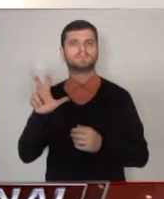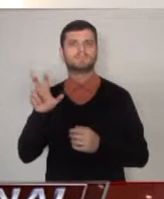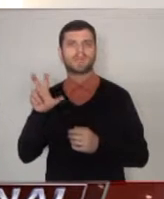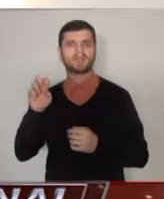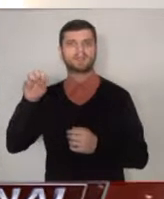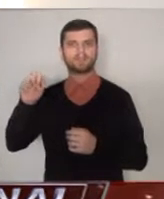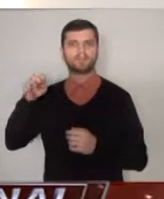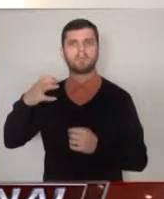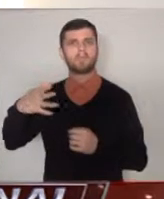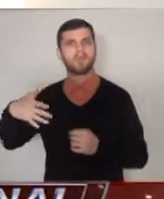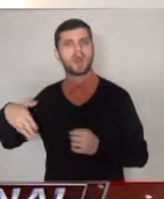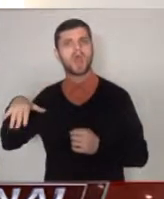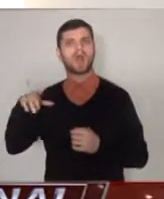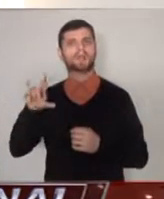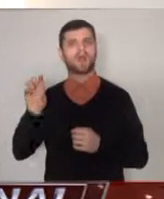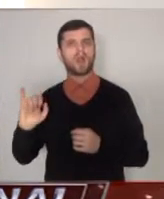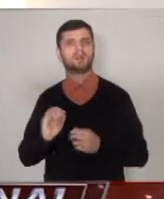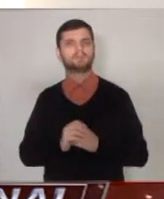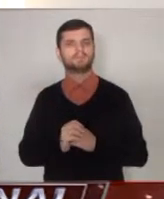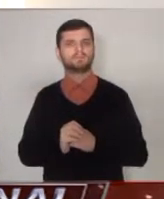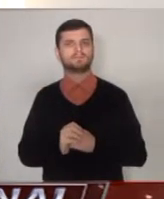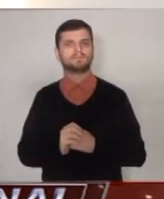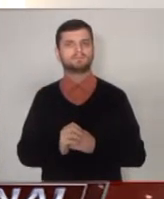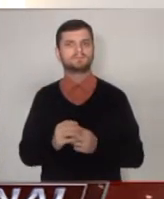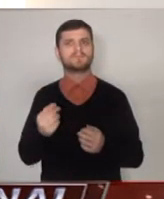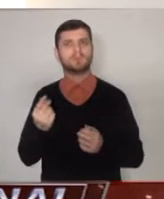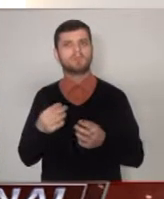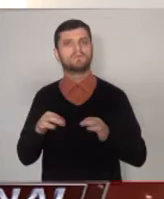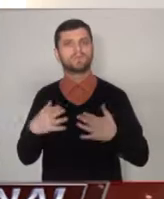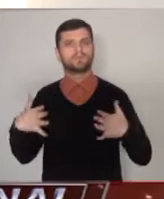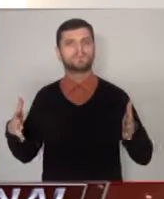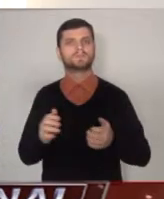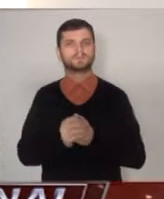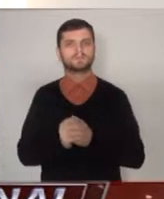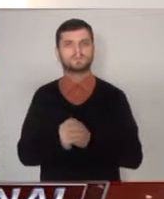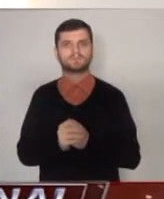miliarde, aproximativ, spun că nu am cifrele în față. Da, aproximativ. Da, fără TVA.